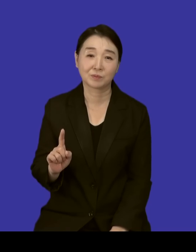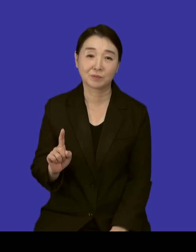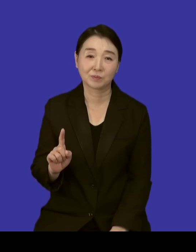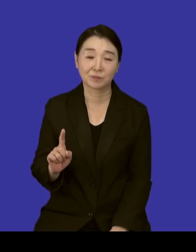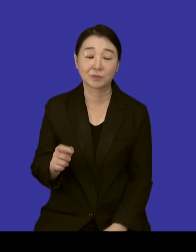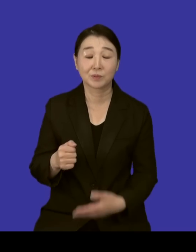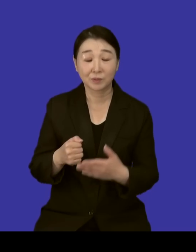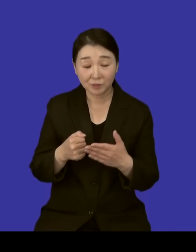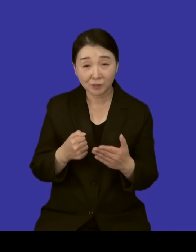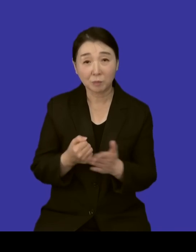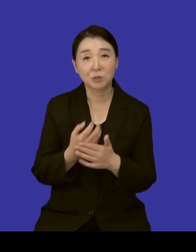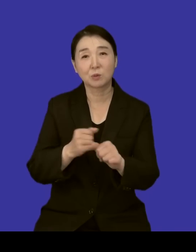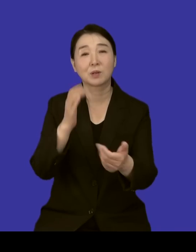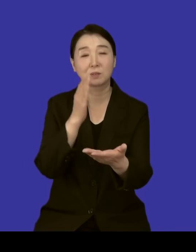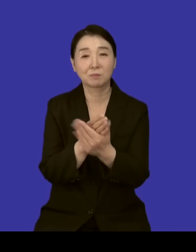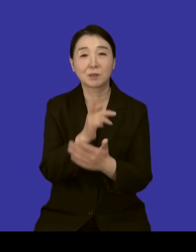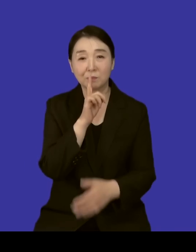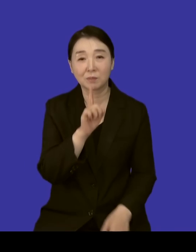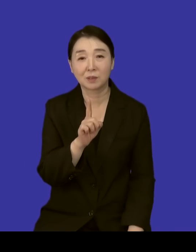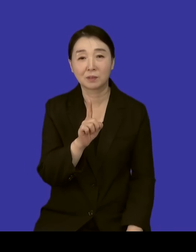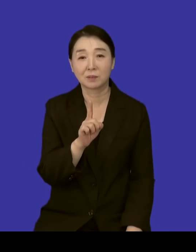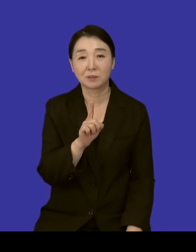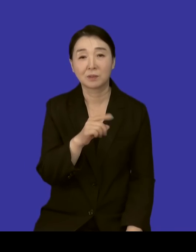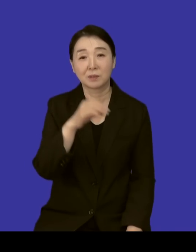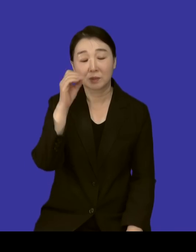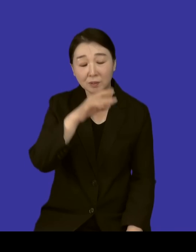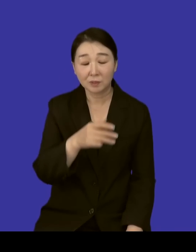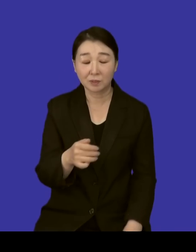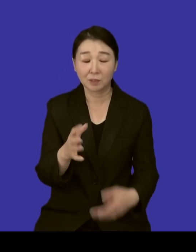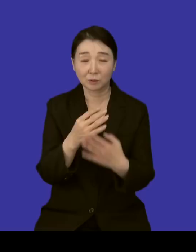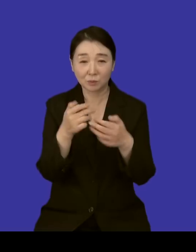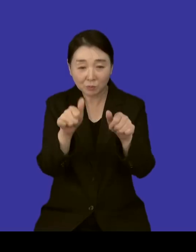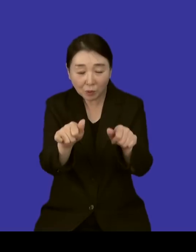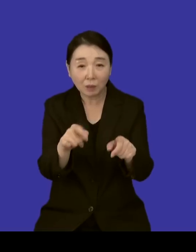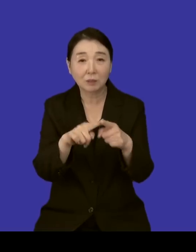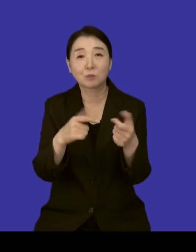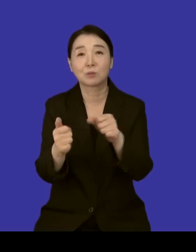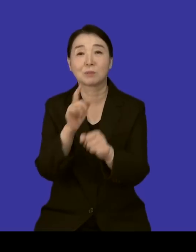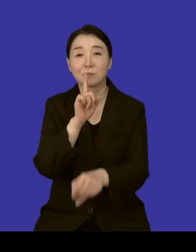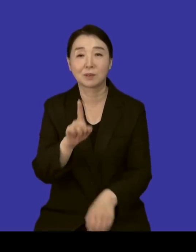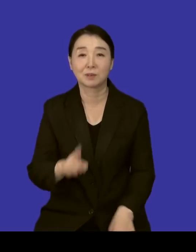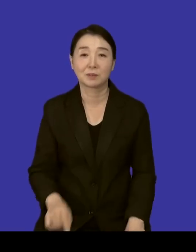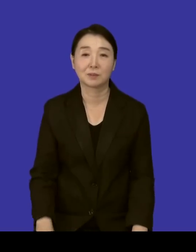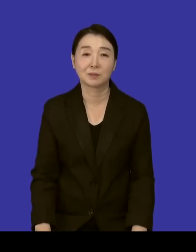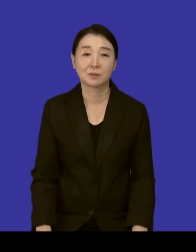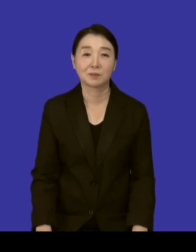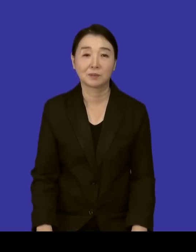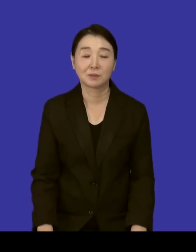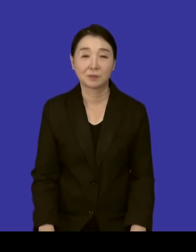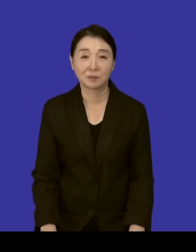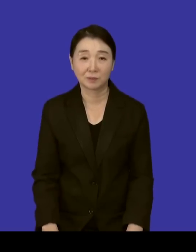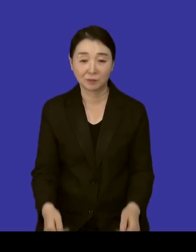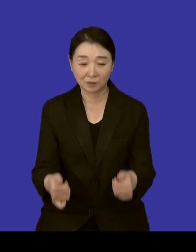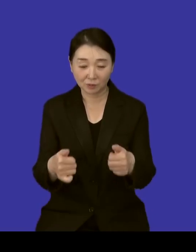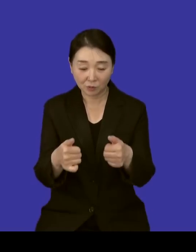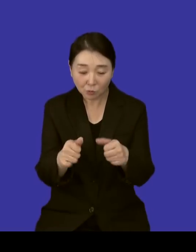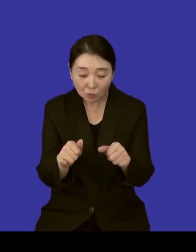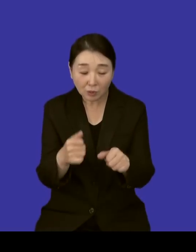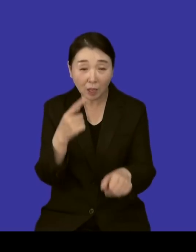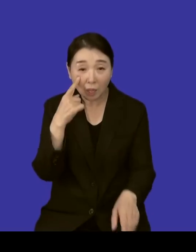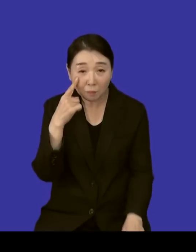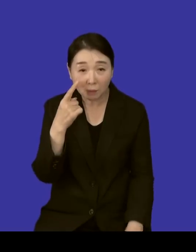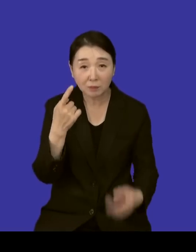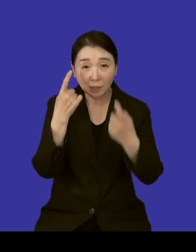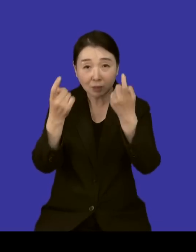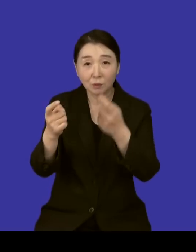그래서 절대로 이혼하지 말라고. 아, 그냥 호적 물고 죽으라고. 아. 그러니까 그리고 뭐- 호적만 있어도 난 여행도